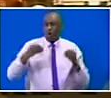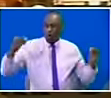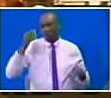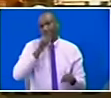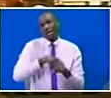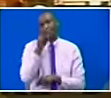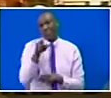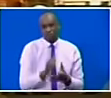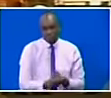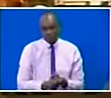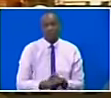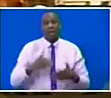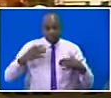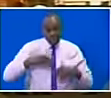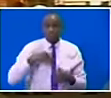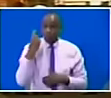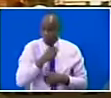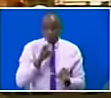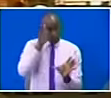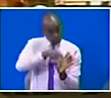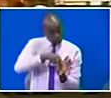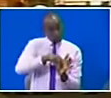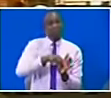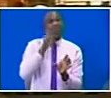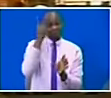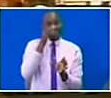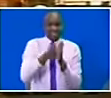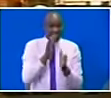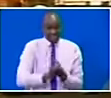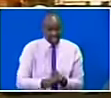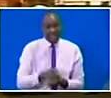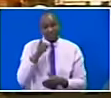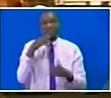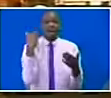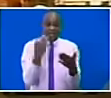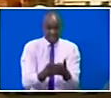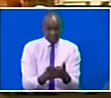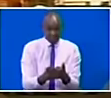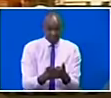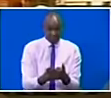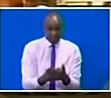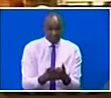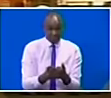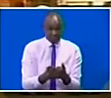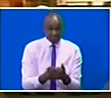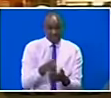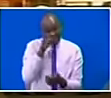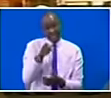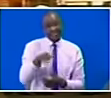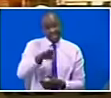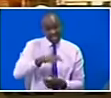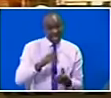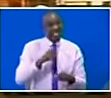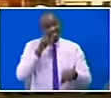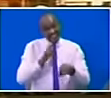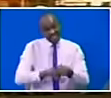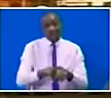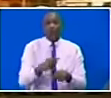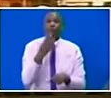mrefu zaidi. Wale ambao walikuwa wameabiri ile treni ya kwanza waliwasili katika kituo hicho mwendo wa